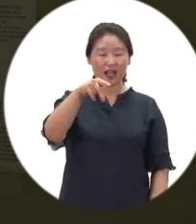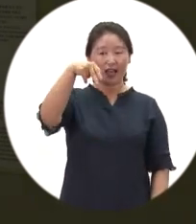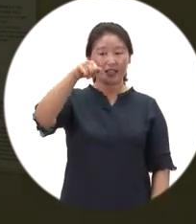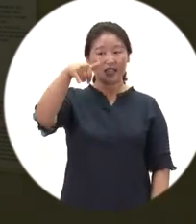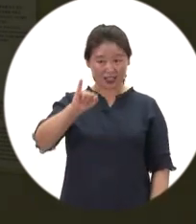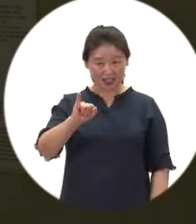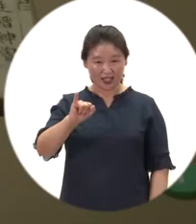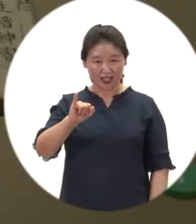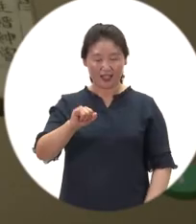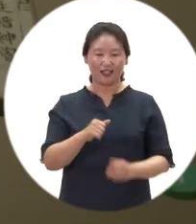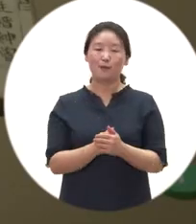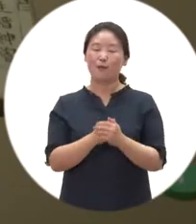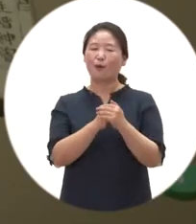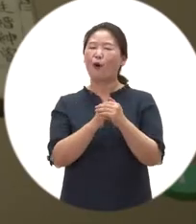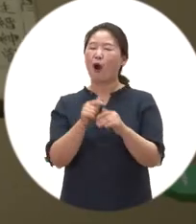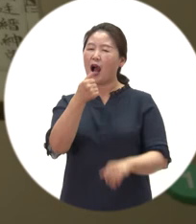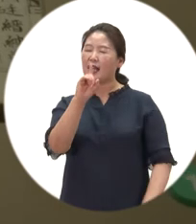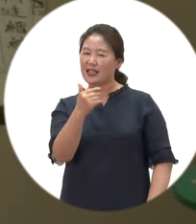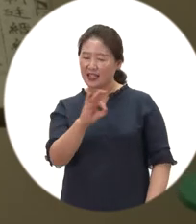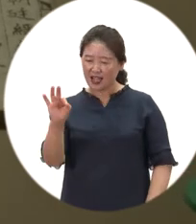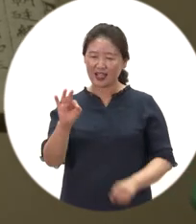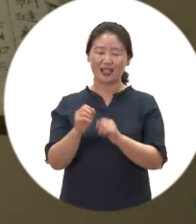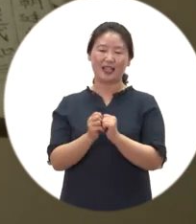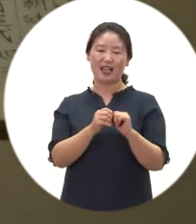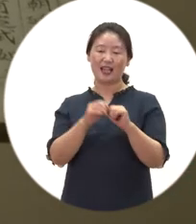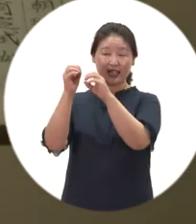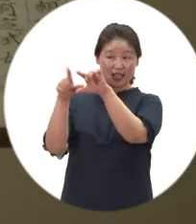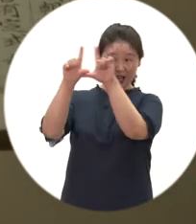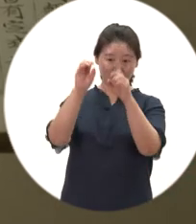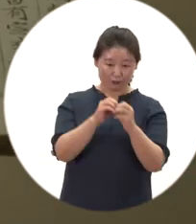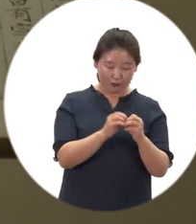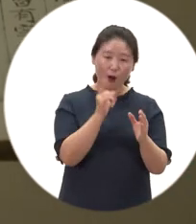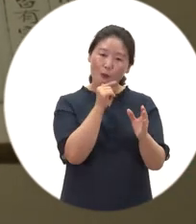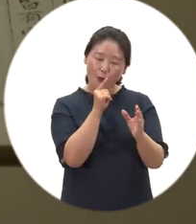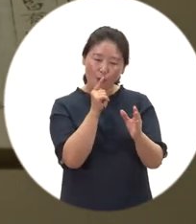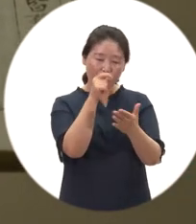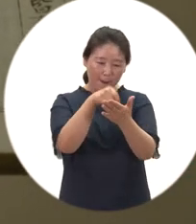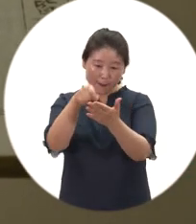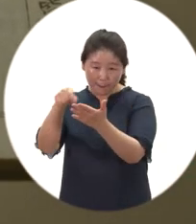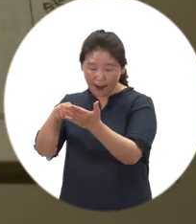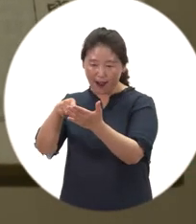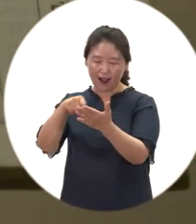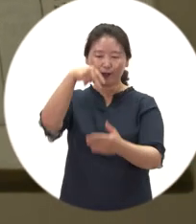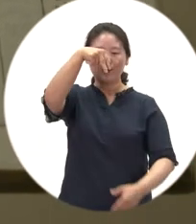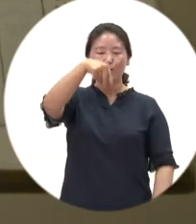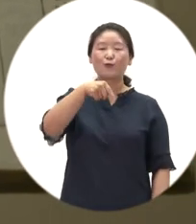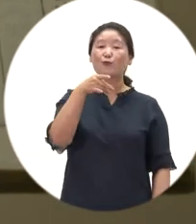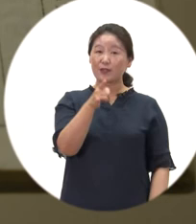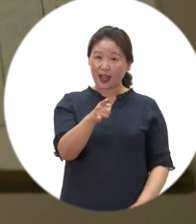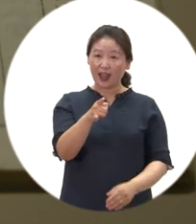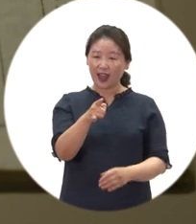대표적인 세시기입니다. 이 책에는 한양의 세시 풍속을 월별로 정리해 놓았고 수세의 풍속을 담고